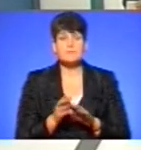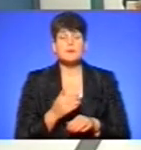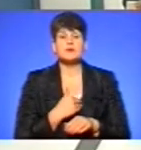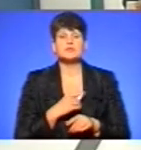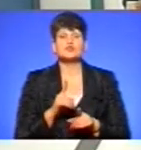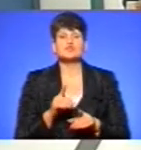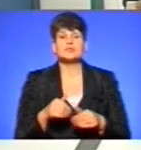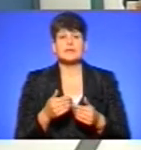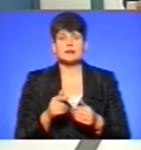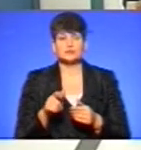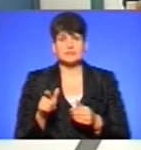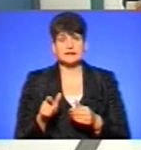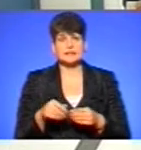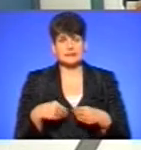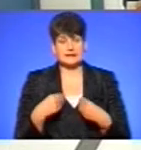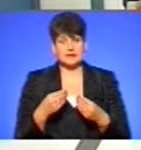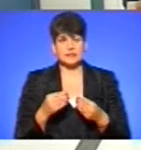дає? Якісь додаткові можливості?